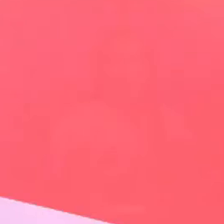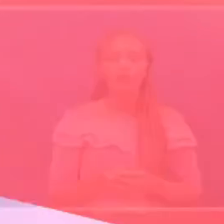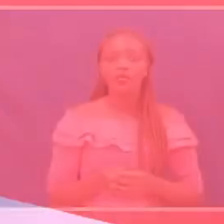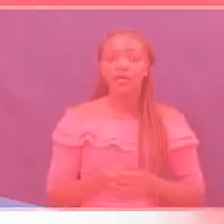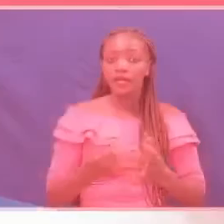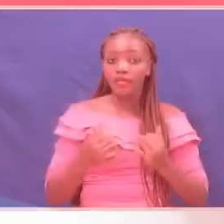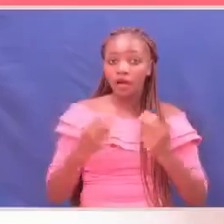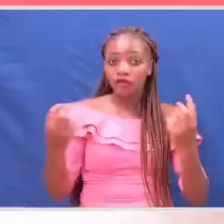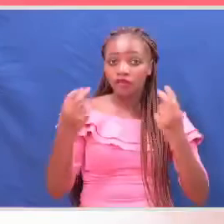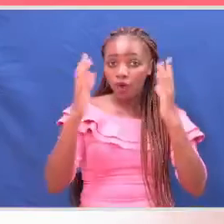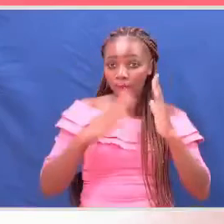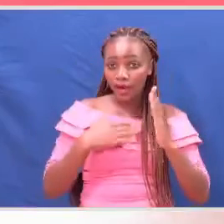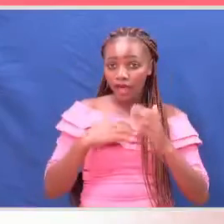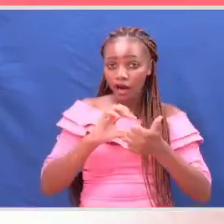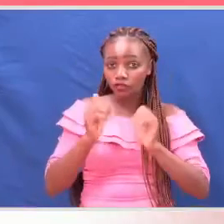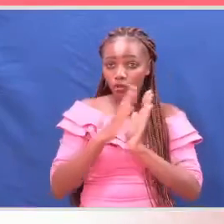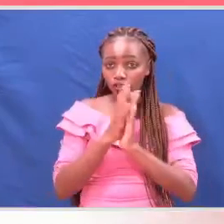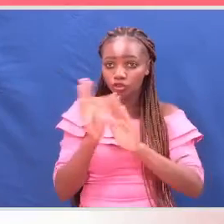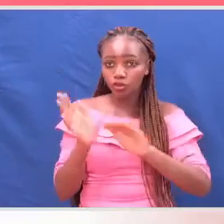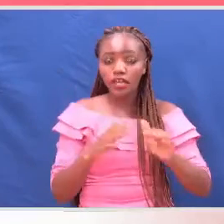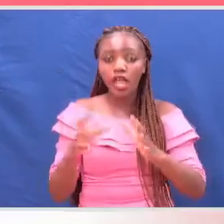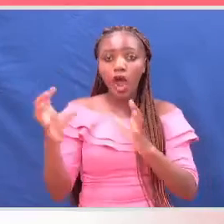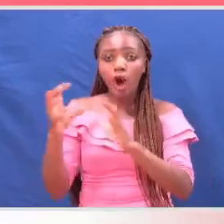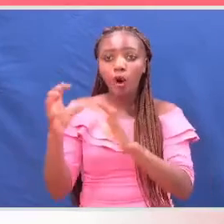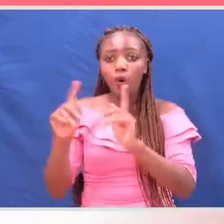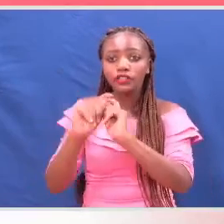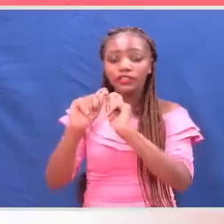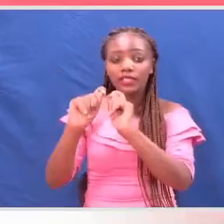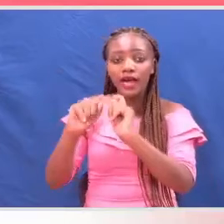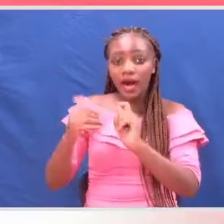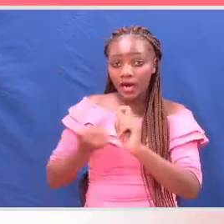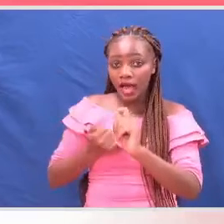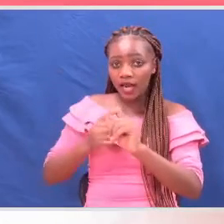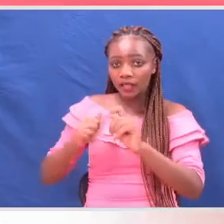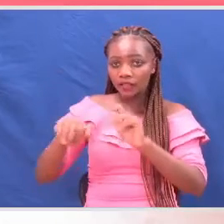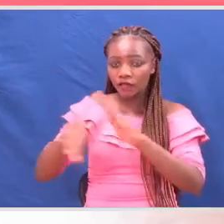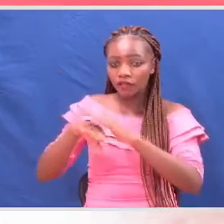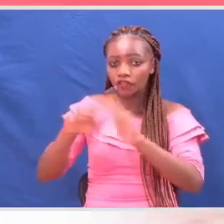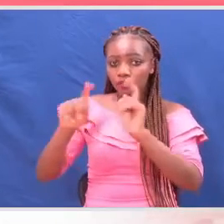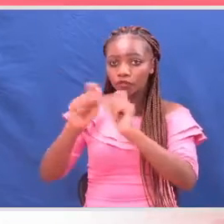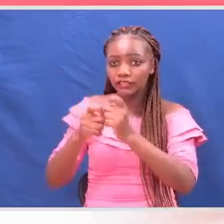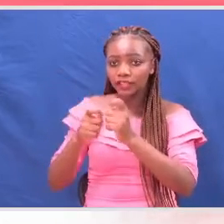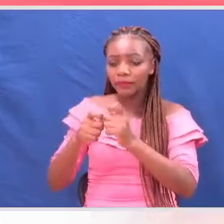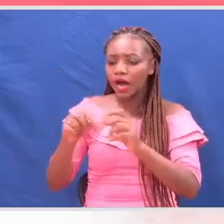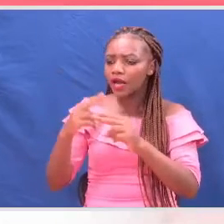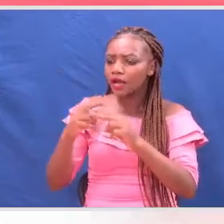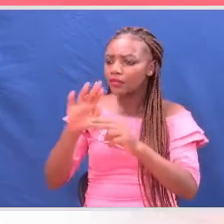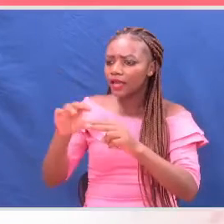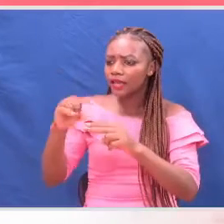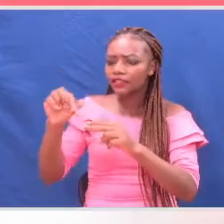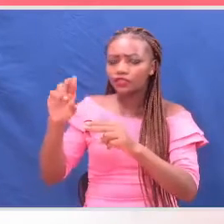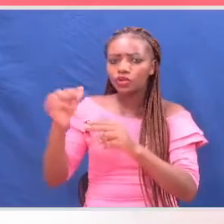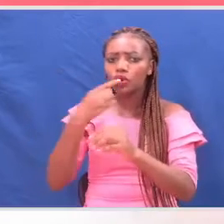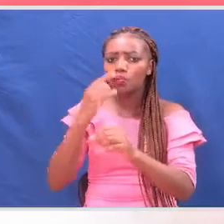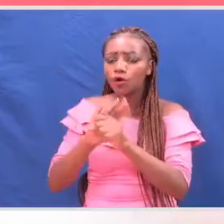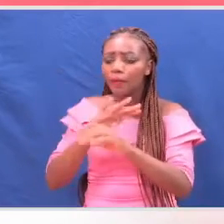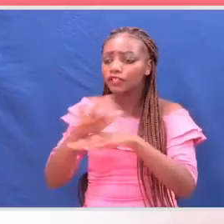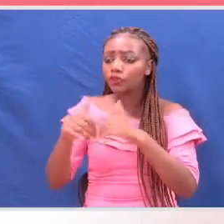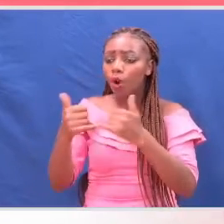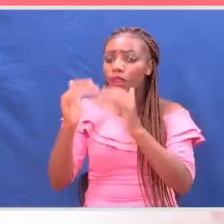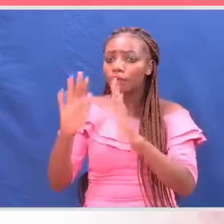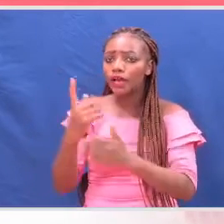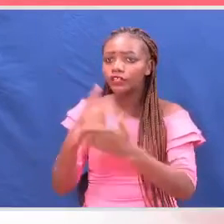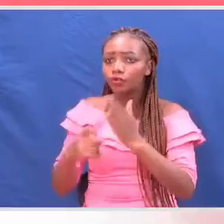Na mtazamaji, tudunde viwanjani. Kocha wa timu ya soka ya kinadada Nakuru West Queens George Alois amewahimiza wachezaji